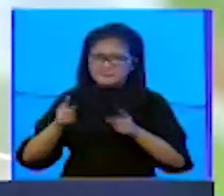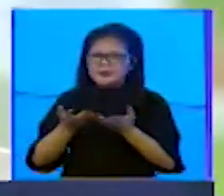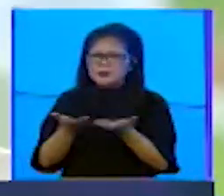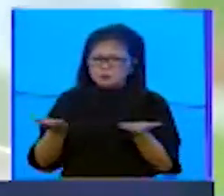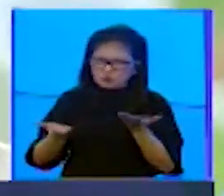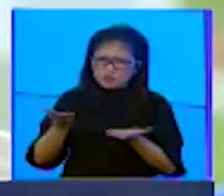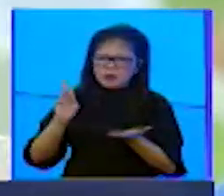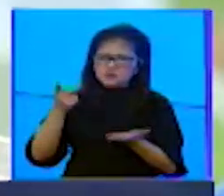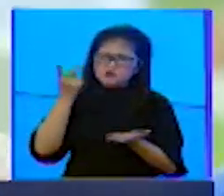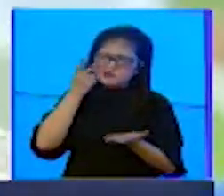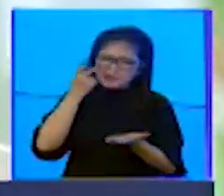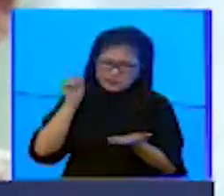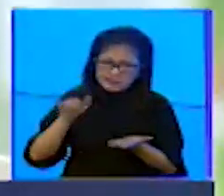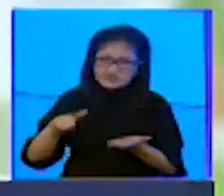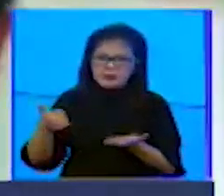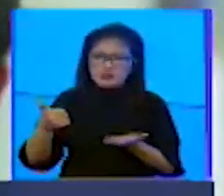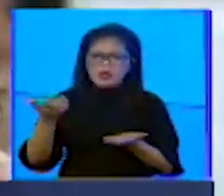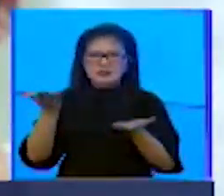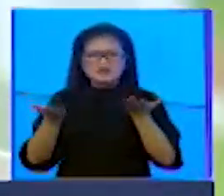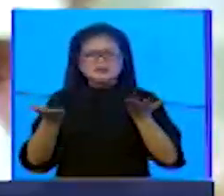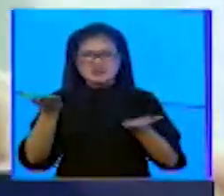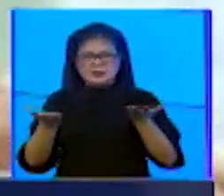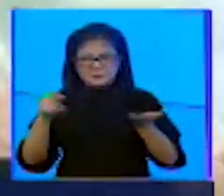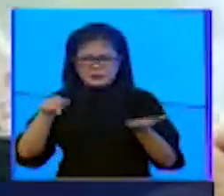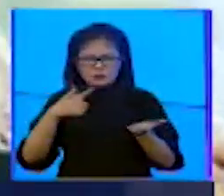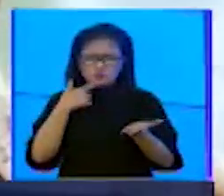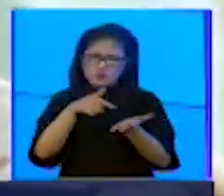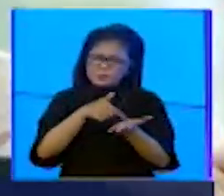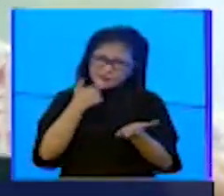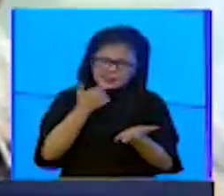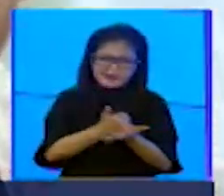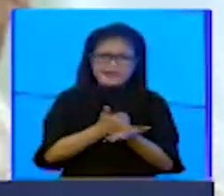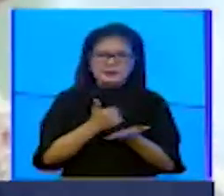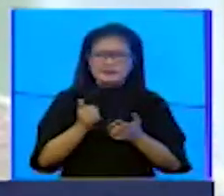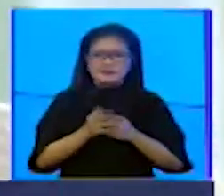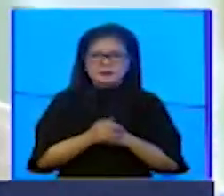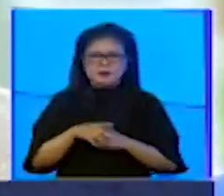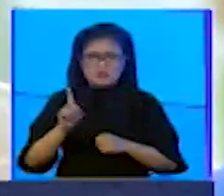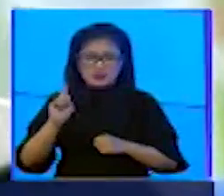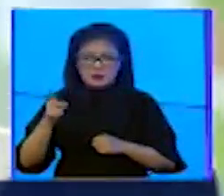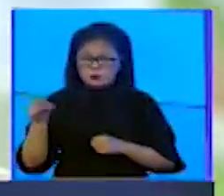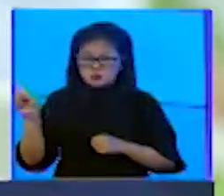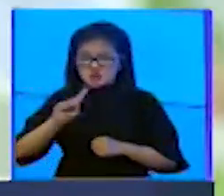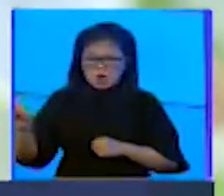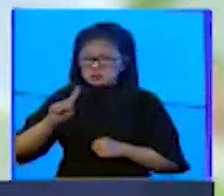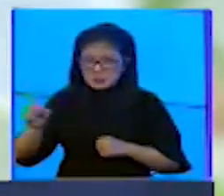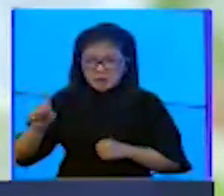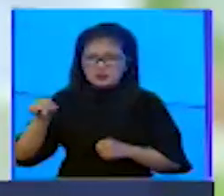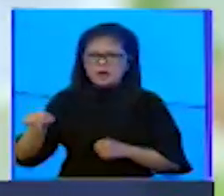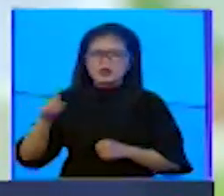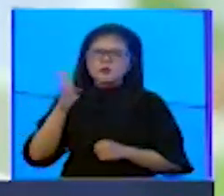pelihara. Keseimbangan antara itu yang penting. Bukan hanya bilang jangan, enggak.